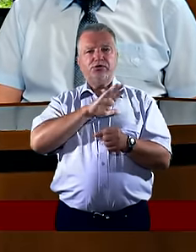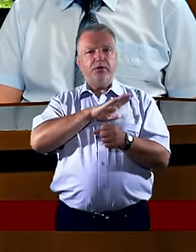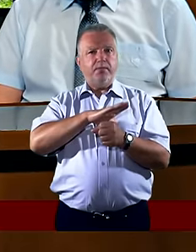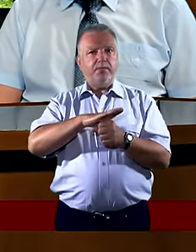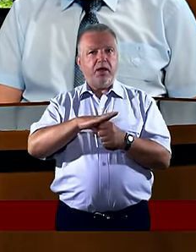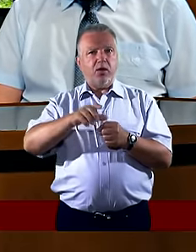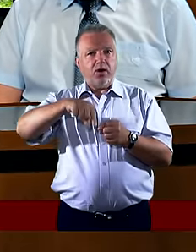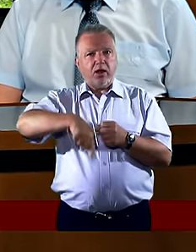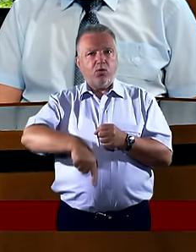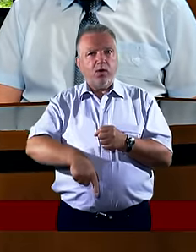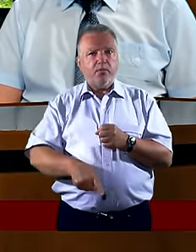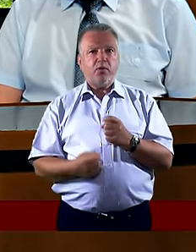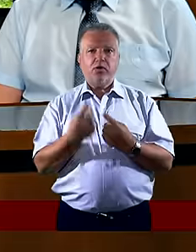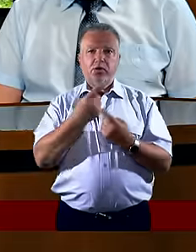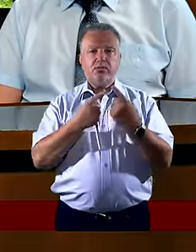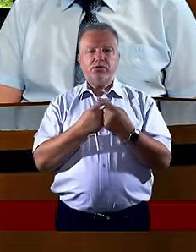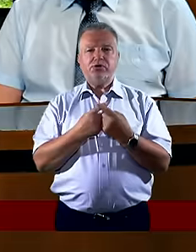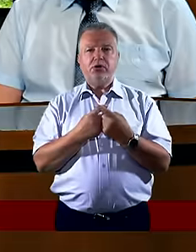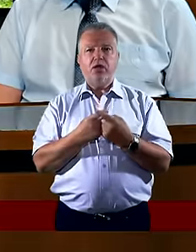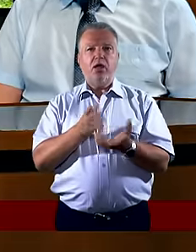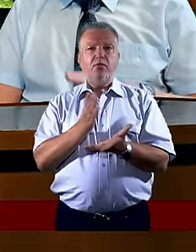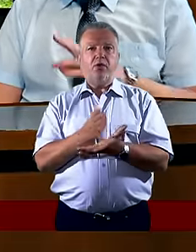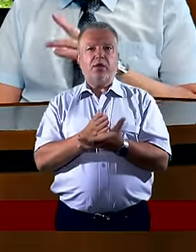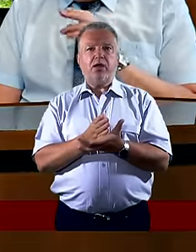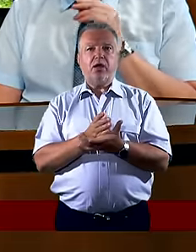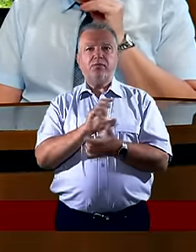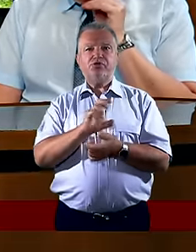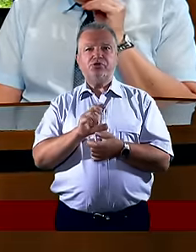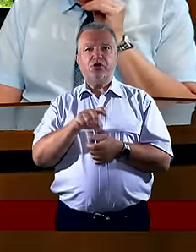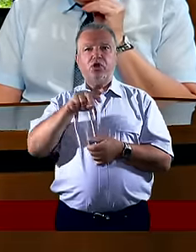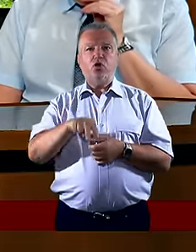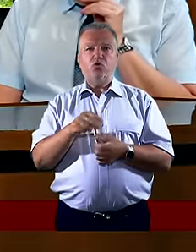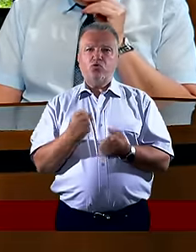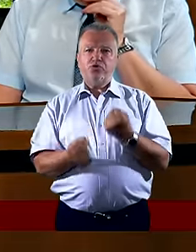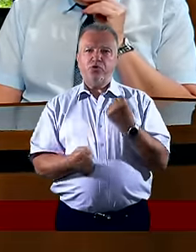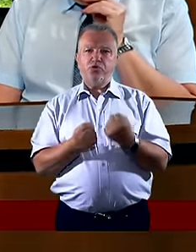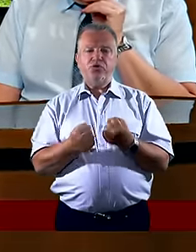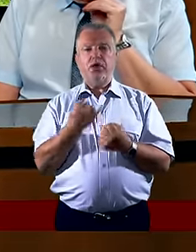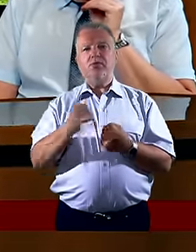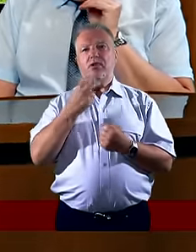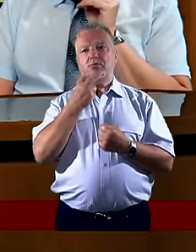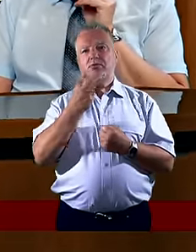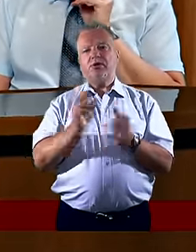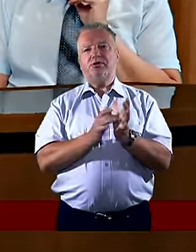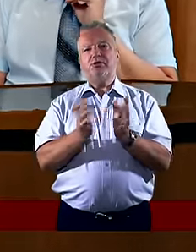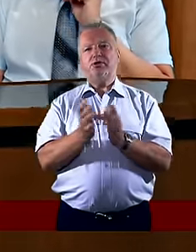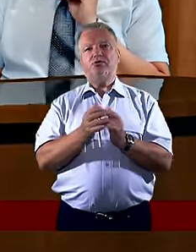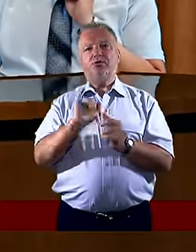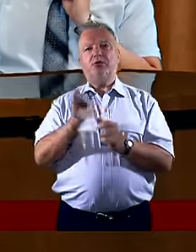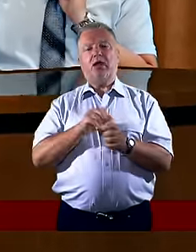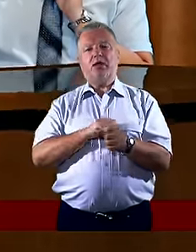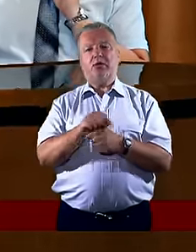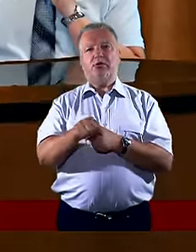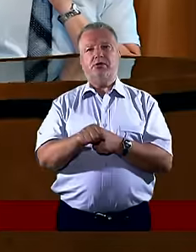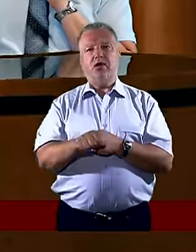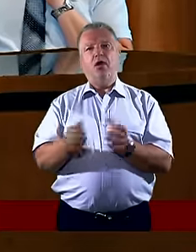ludzi pełna głębokiej refleksji. Pomagam czy utrudniam innym zobaczyć Jezusa takim,